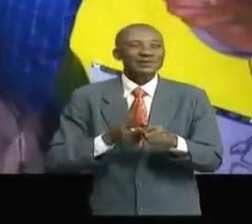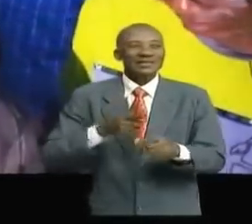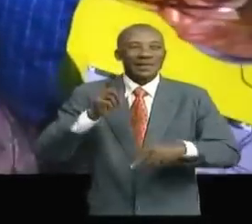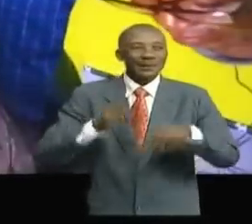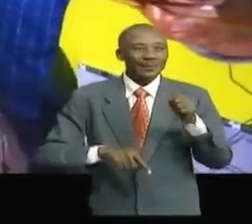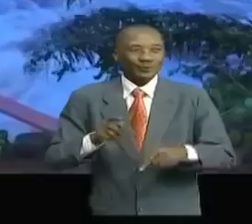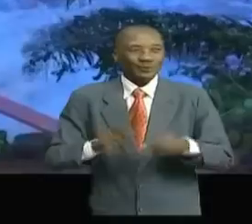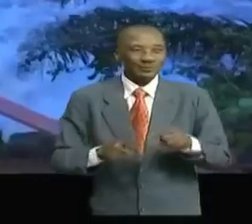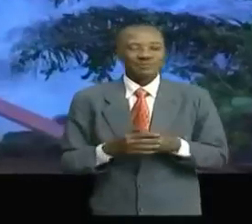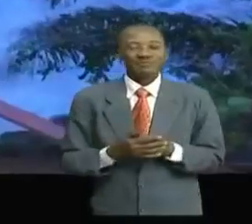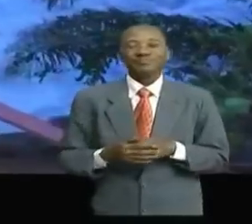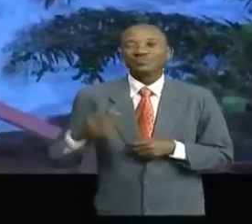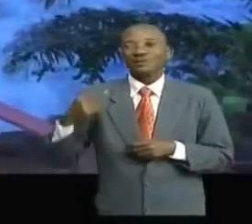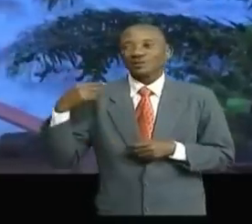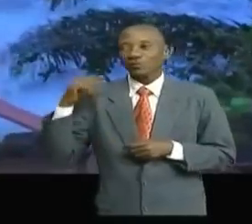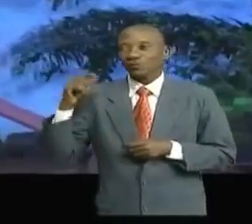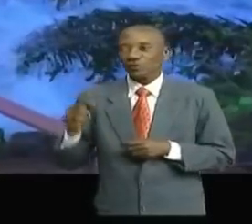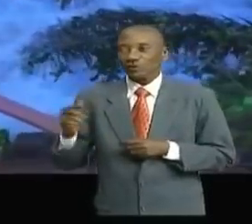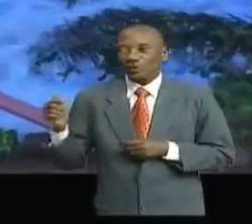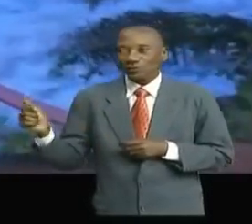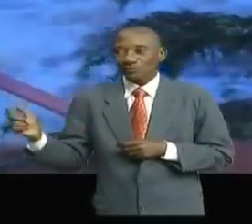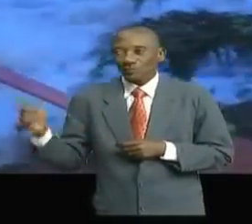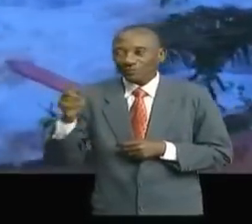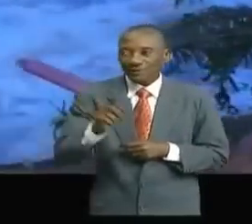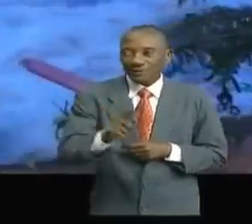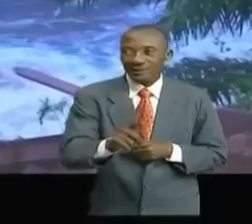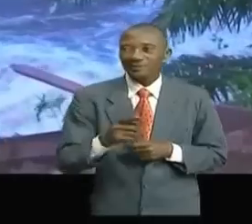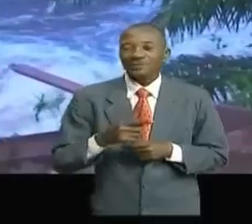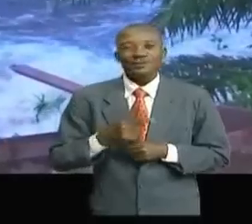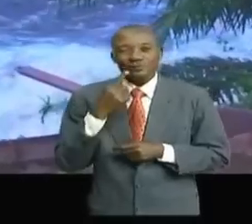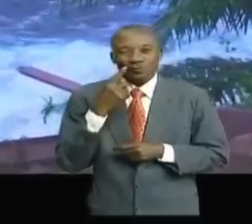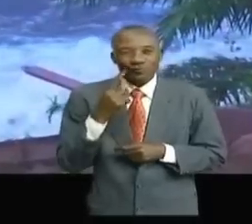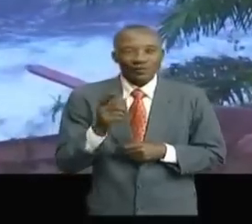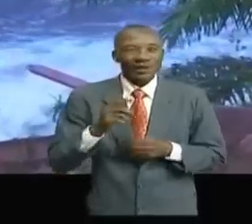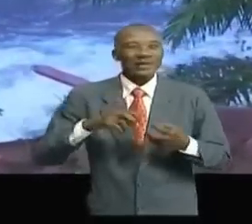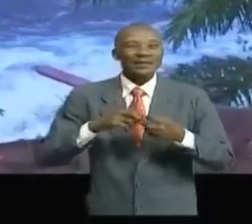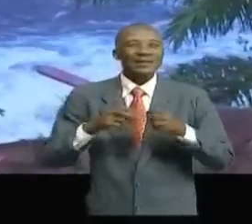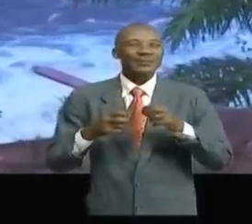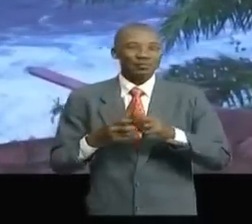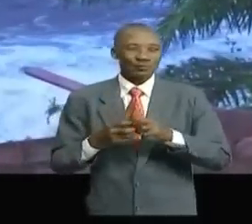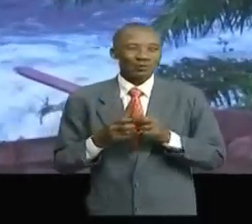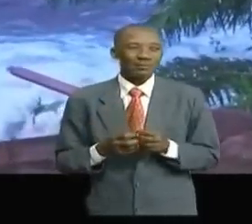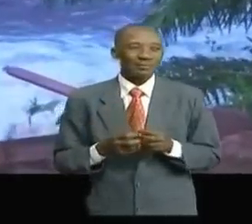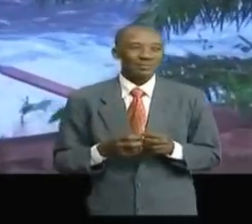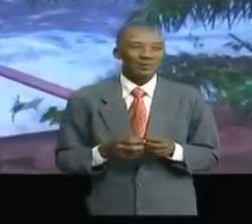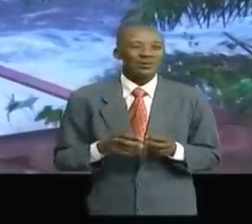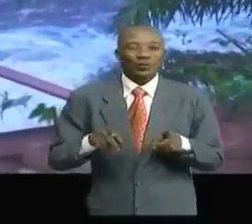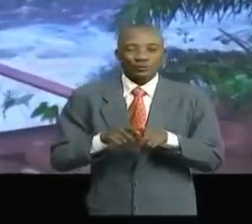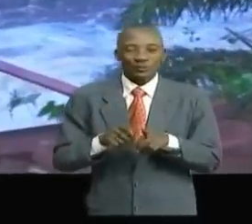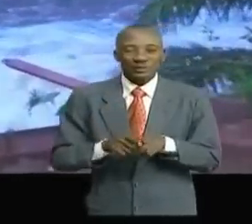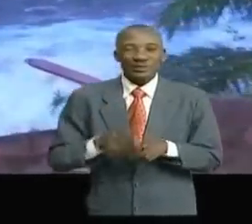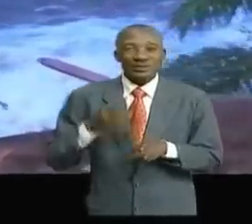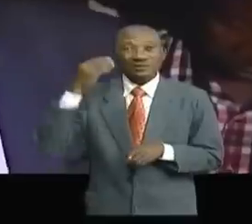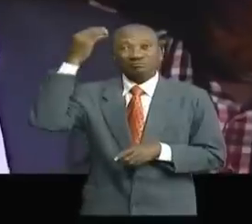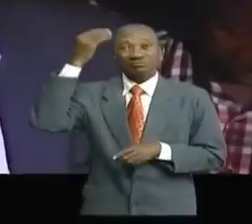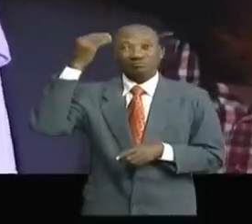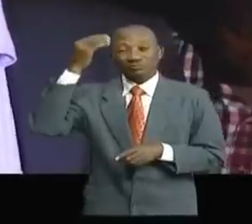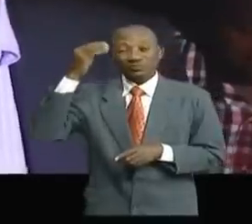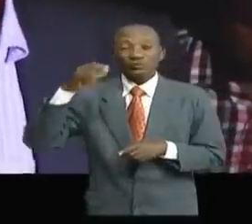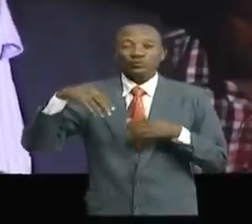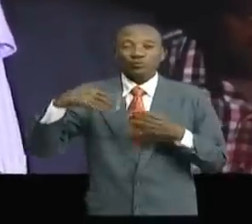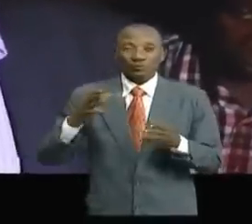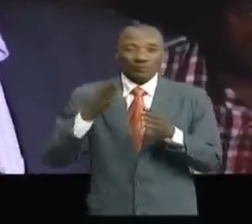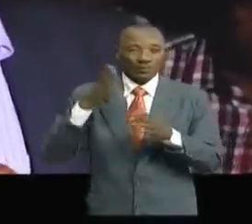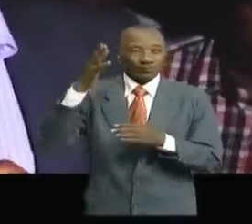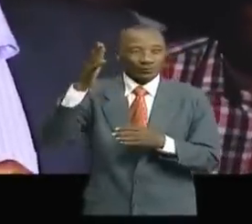plus de 10 tonnes de caillasses, 100 sacs de ciment et les barres de fer destinées à la construction d'une école en